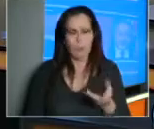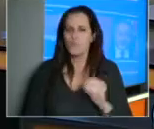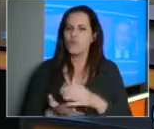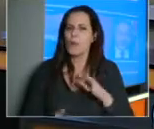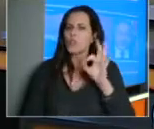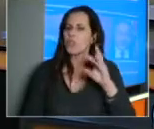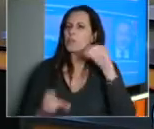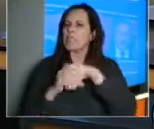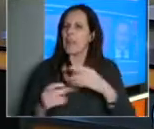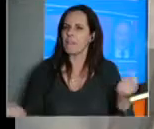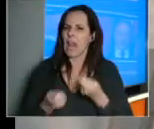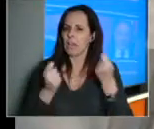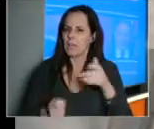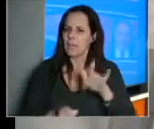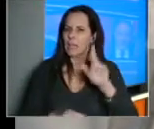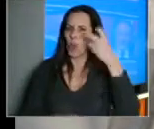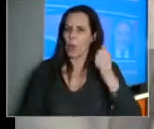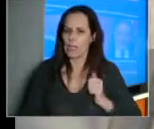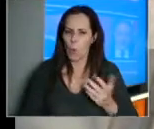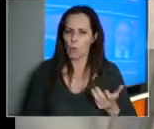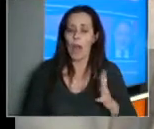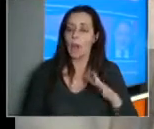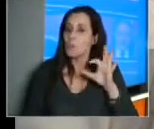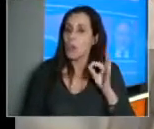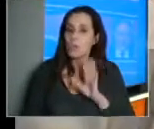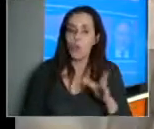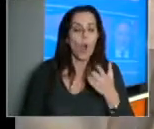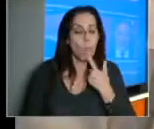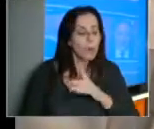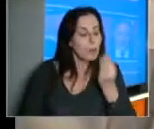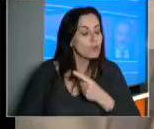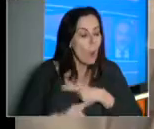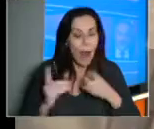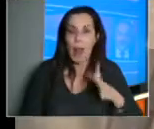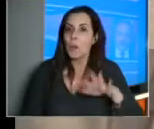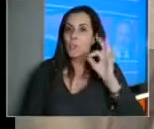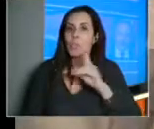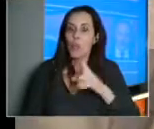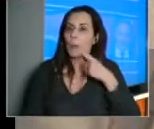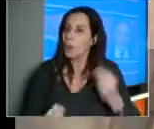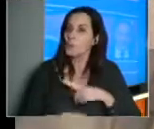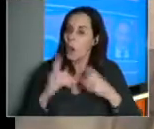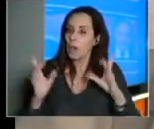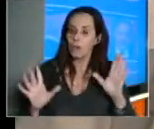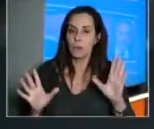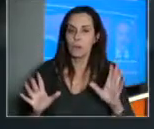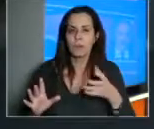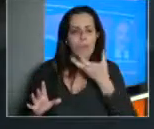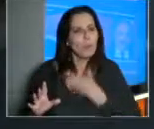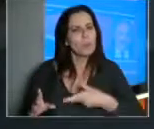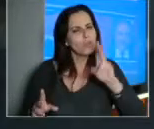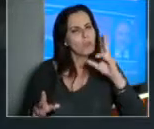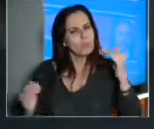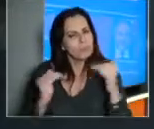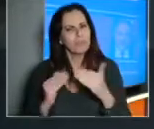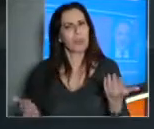למה ש"ס מצטרפת לקמפיין הזה נגד חוק הגיוס? למה ש"ס לא מרימה דגל אחר? למה ש"ס לא מרימה דגל של רבנות נגישה יותר